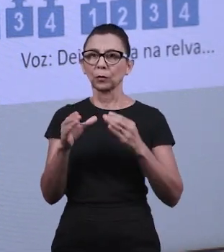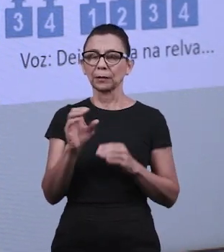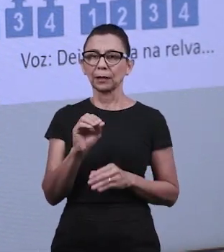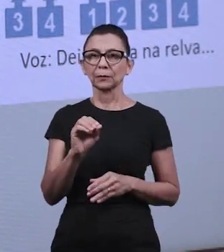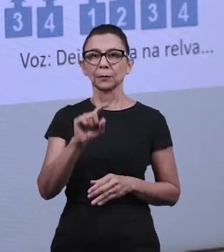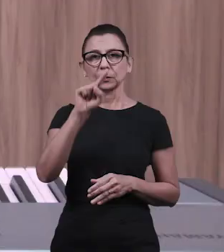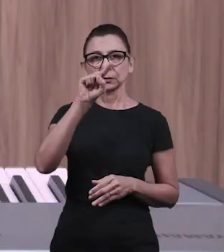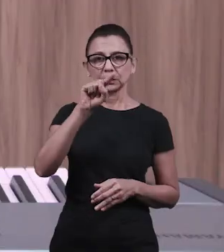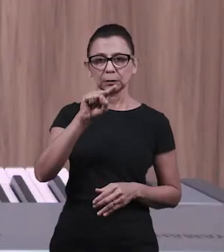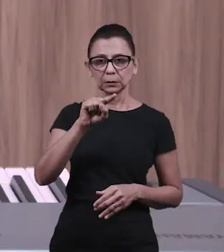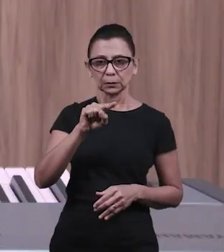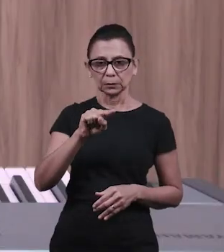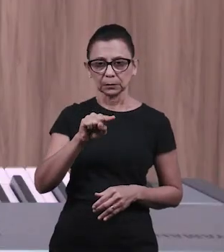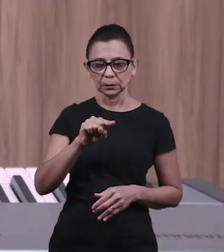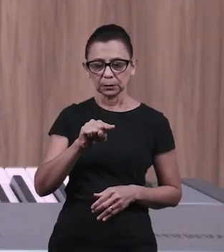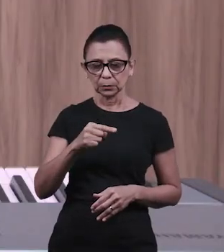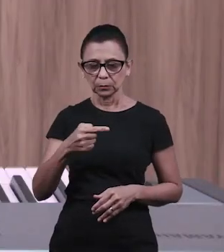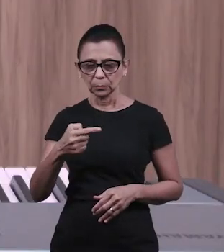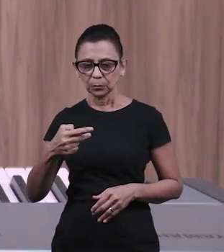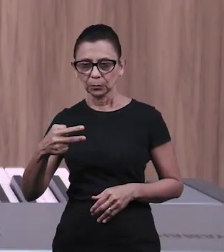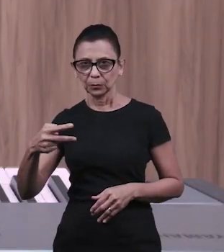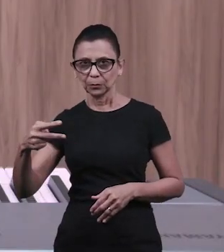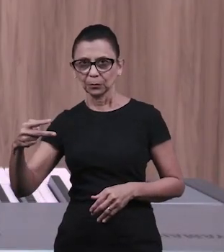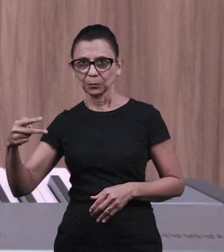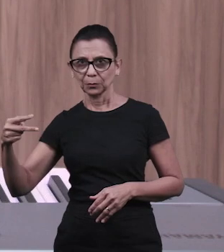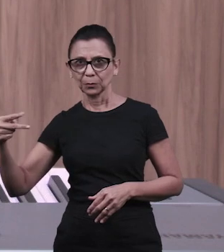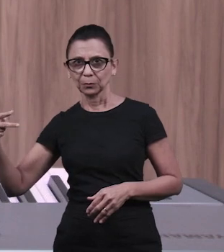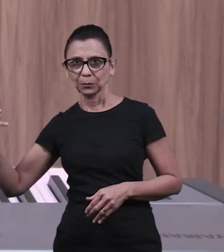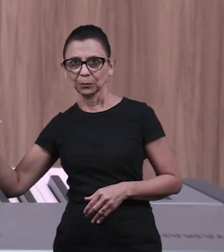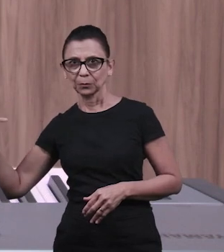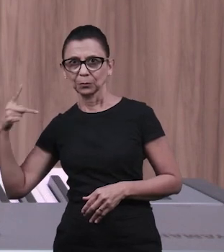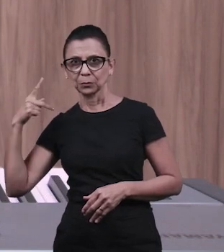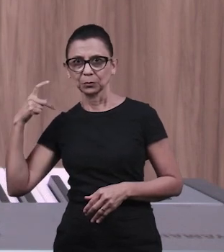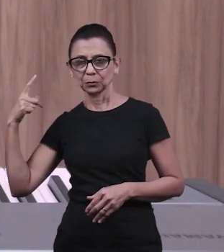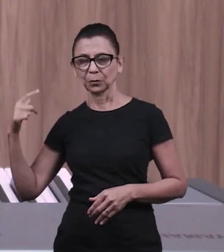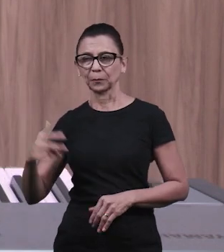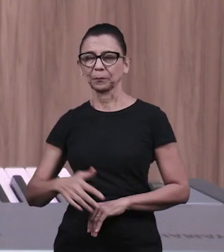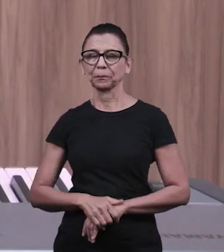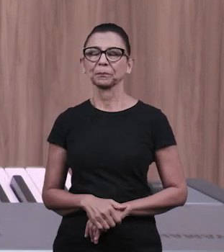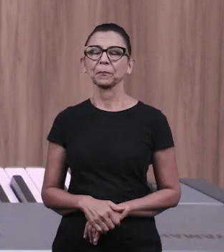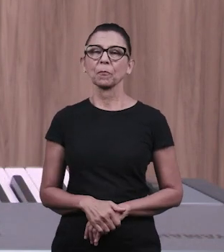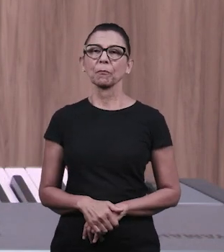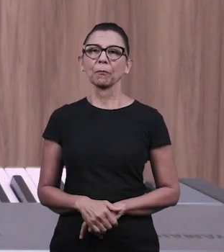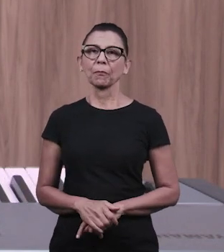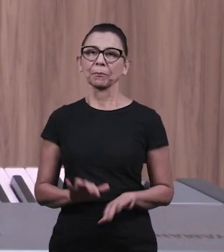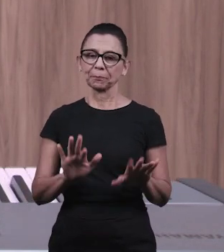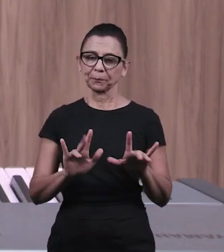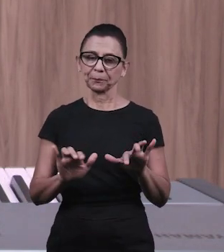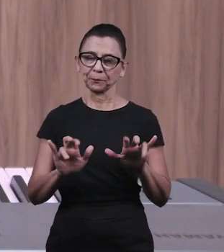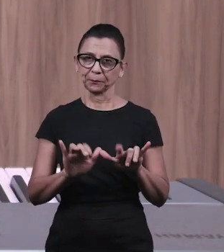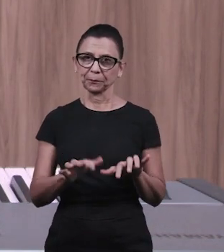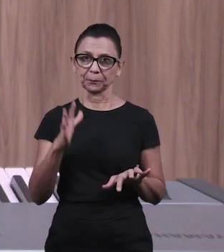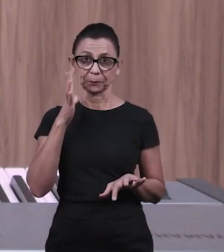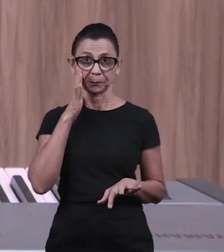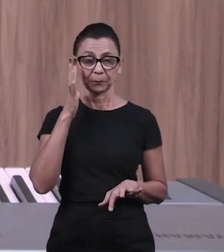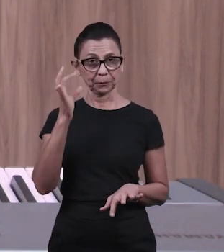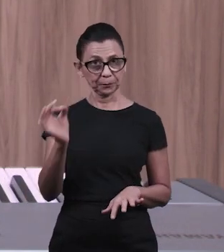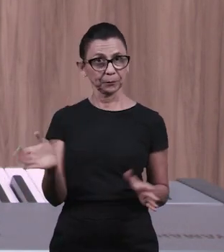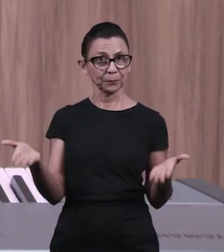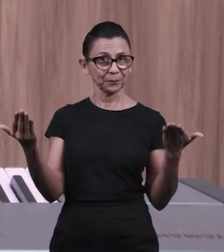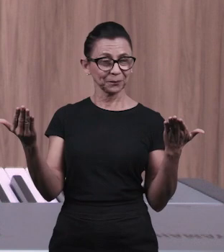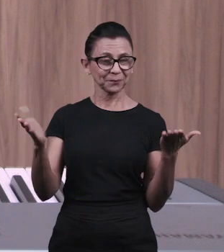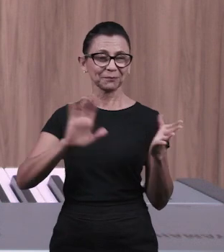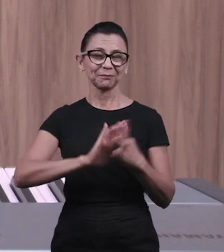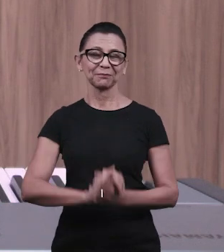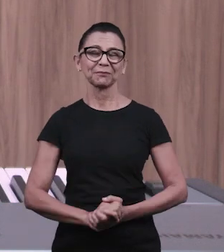такт. А теперь давайте я вам сыграю медленно, чтобы вы могли